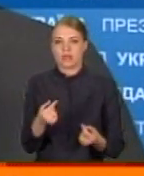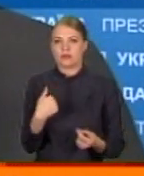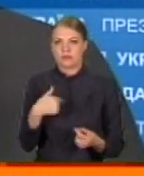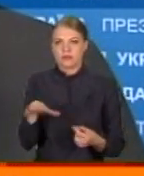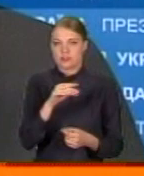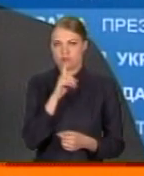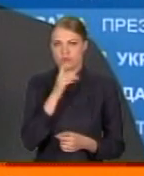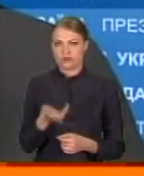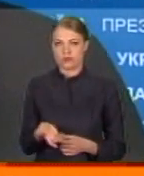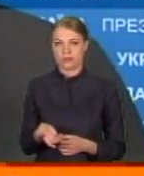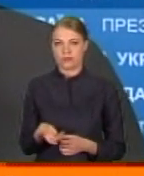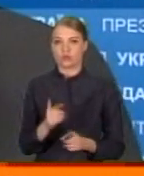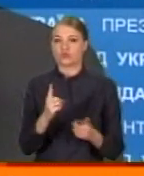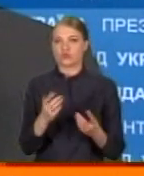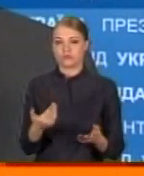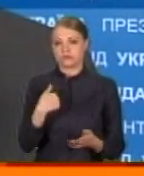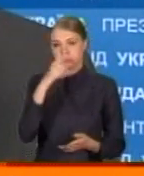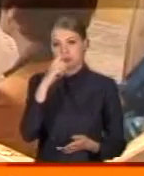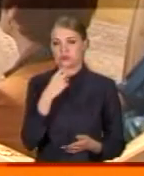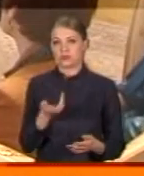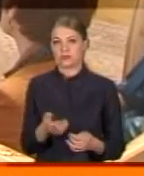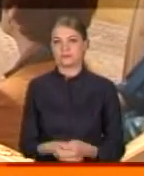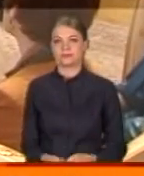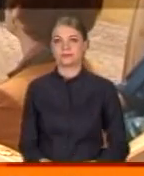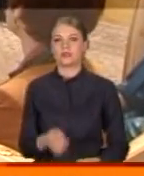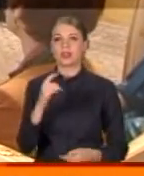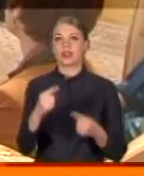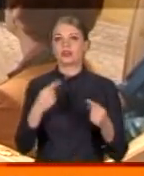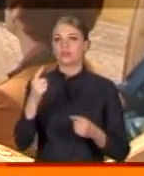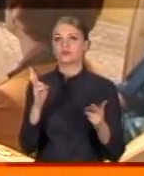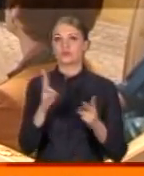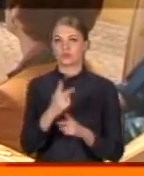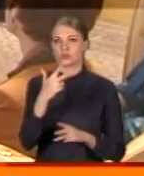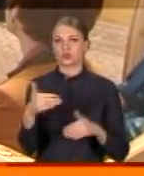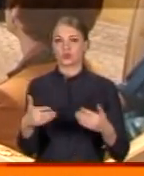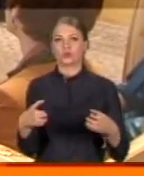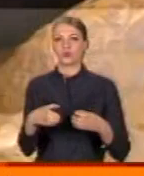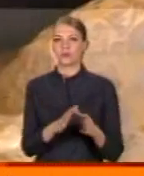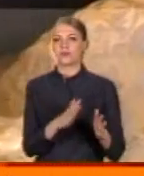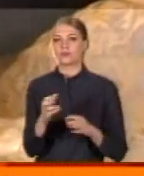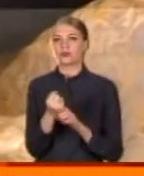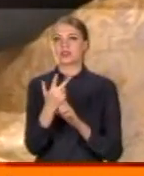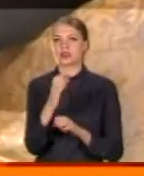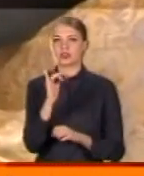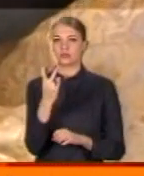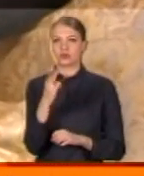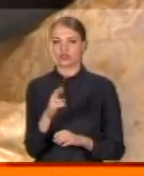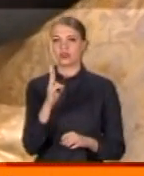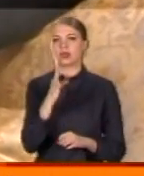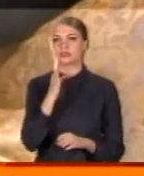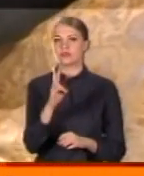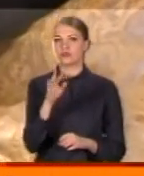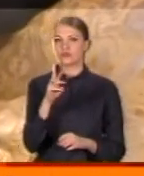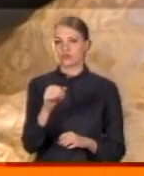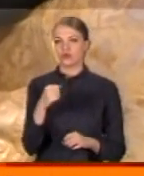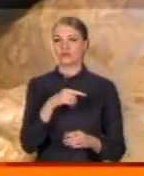ж мовчимо. Чому? Я не розумію. Наступна зустріч тристоронньої групи відбудеться 13 січня. Як заявив